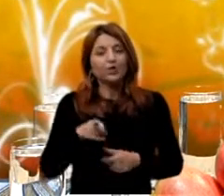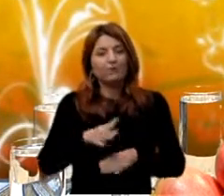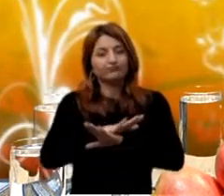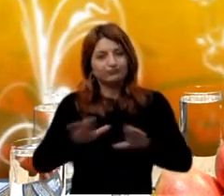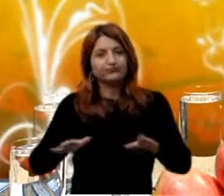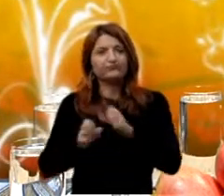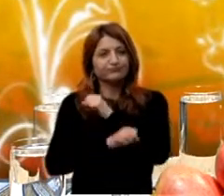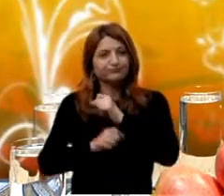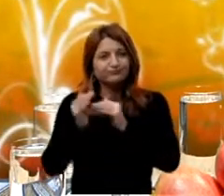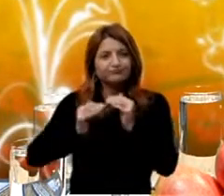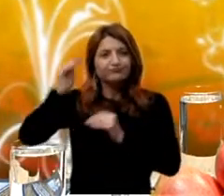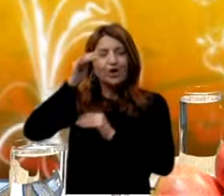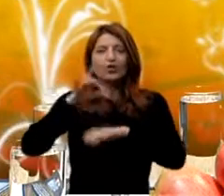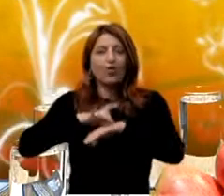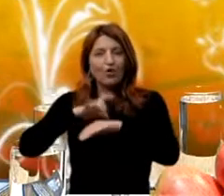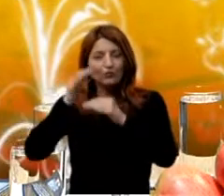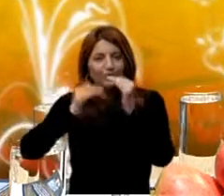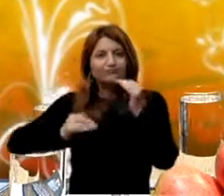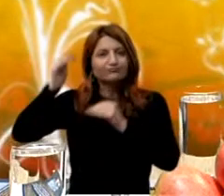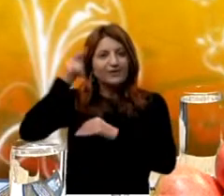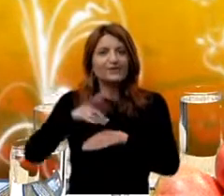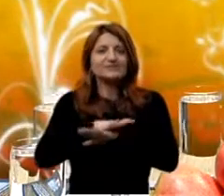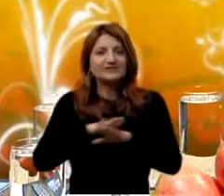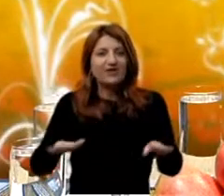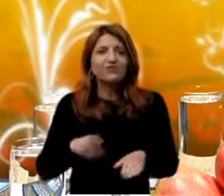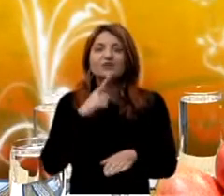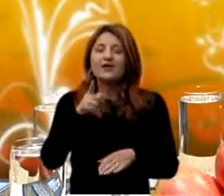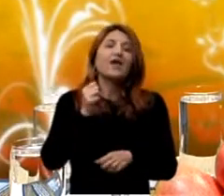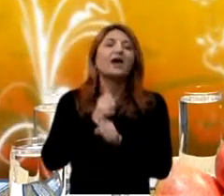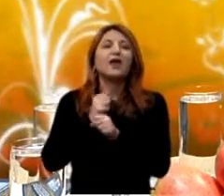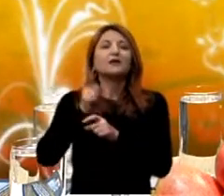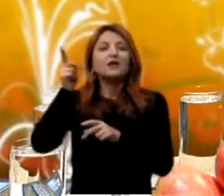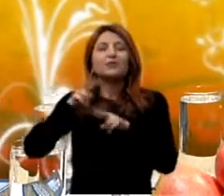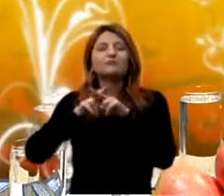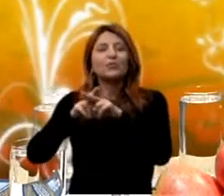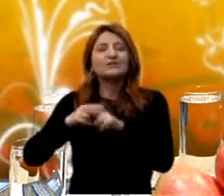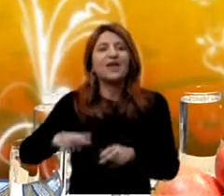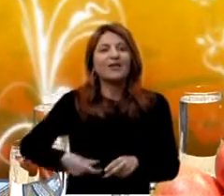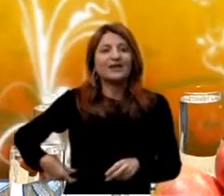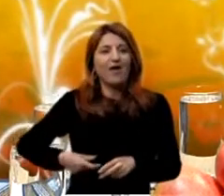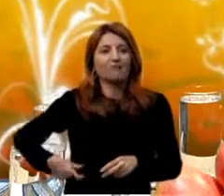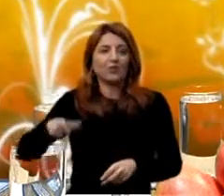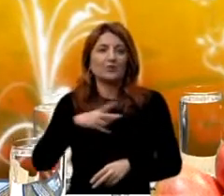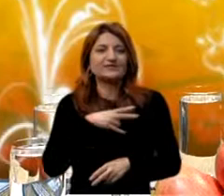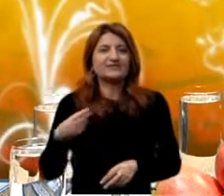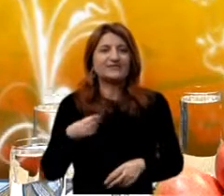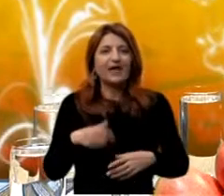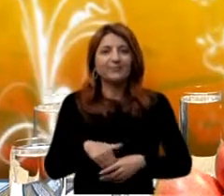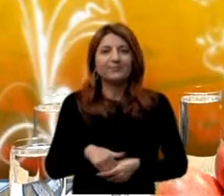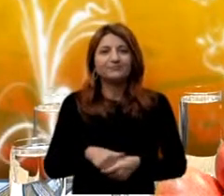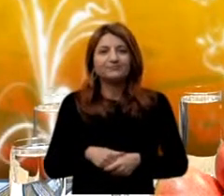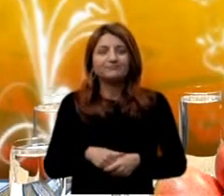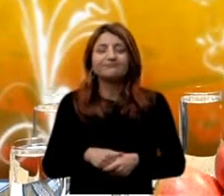i doktorirali i kako već sve kaže se to i radite u KBC Zagreb. Evo, recite mi malo nešto